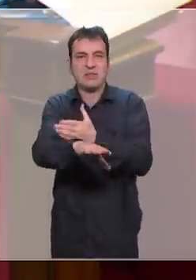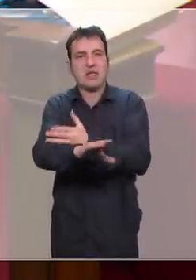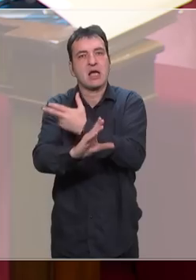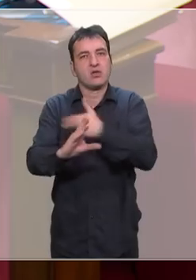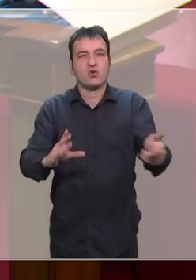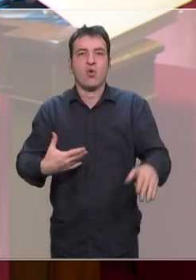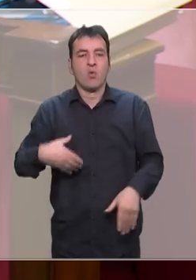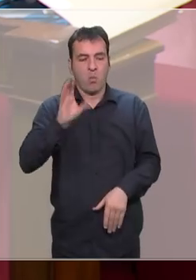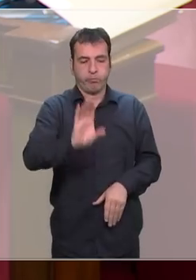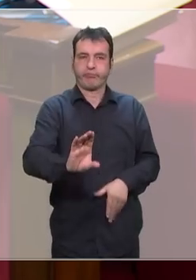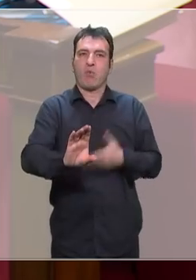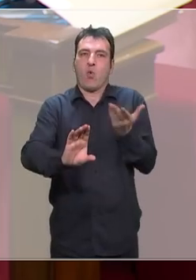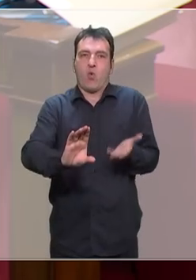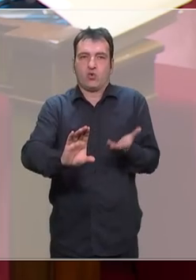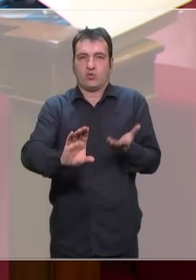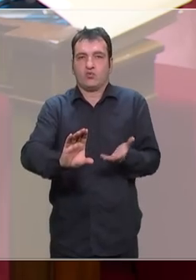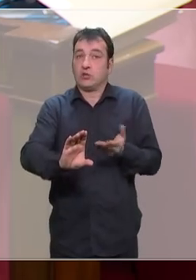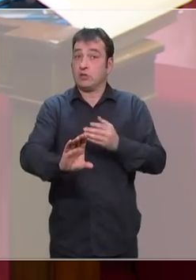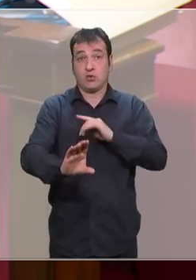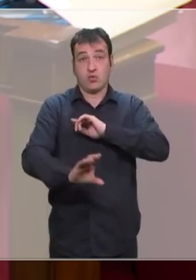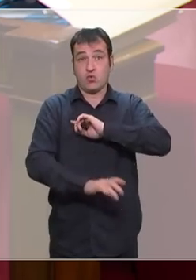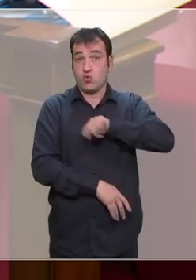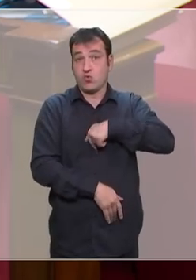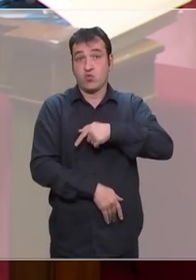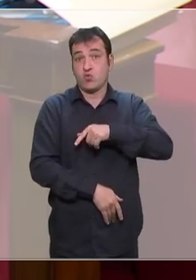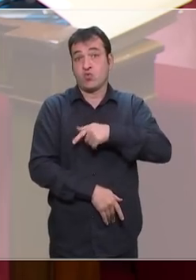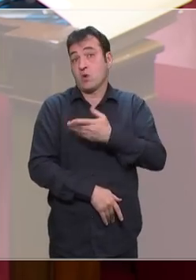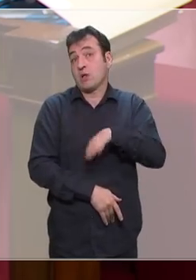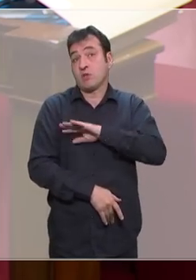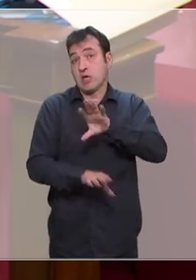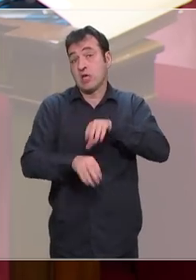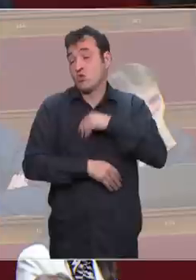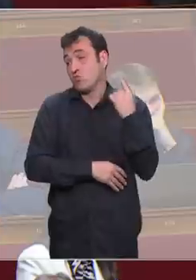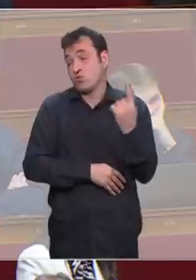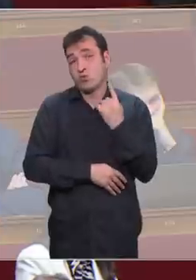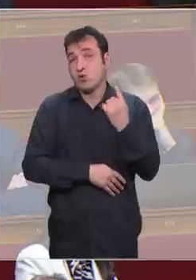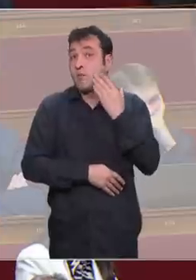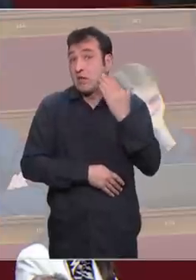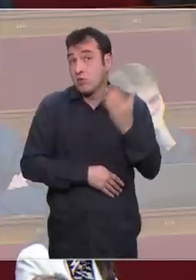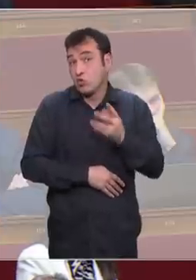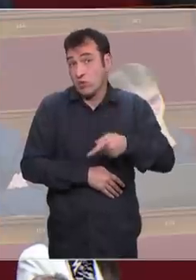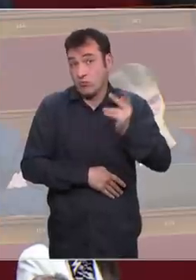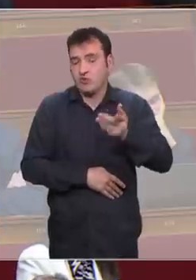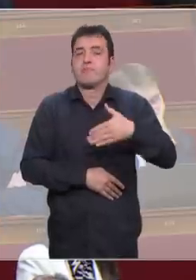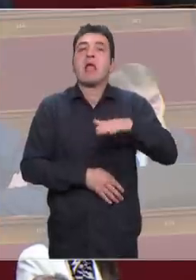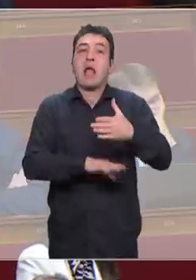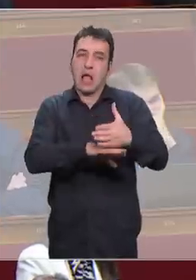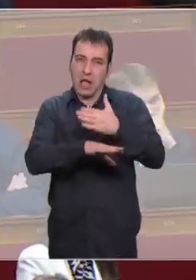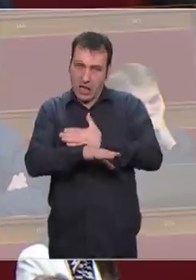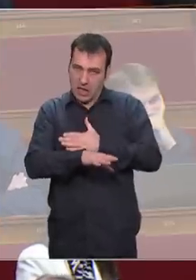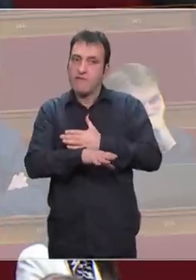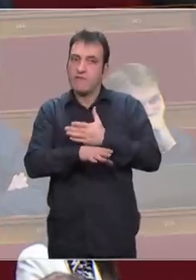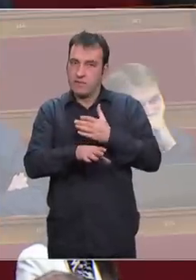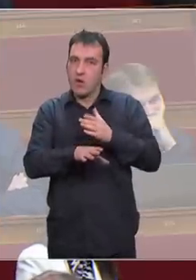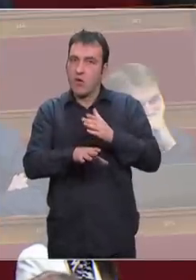table aujourd'hui. Nous avons toujours pris nos responsabilités. S'il faut plus, nous ferons plus. Mais essayons déjà d'obtenir les aides